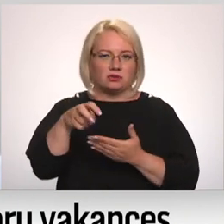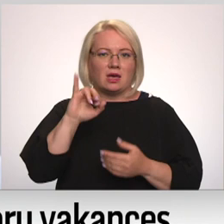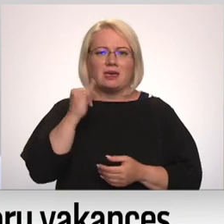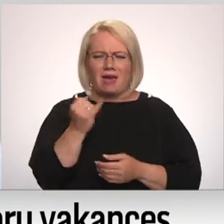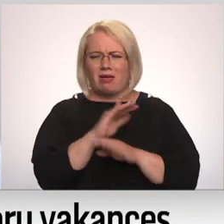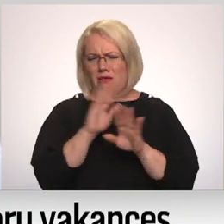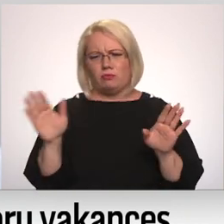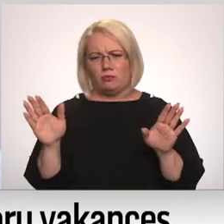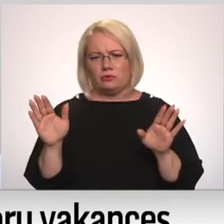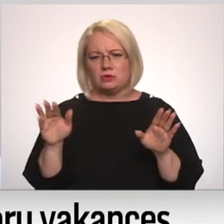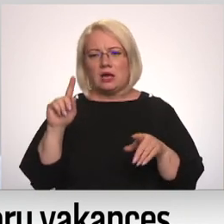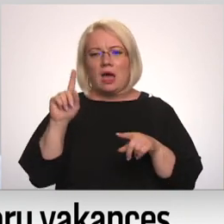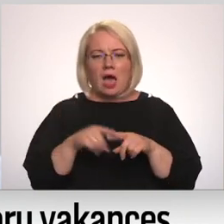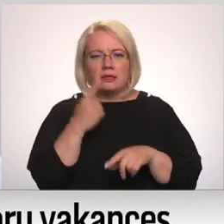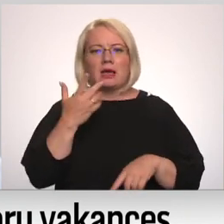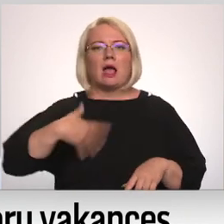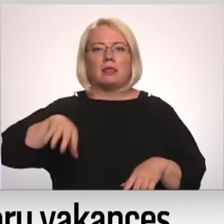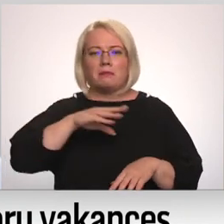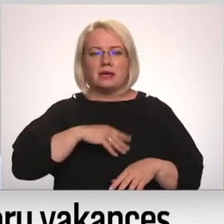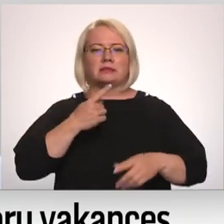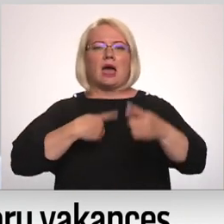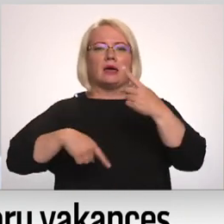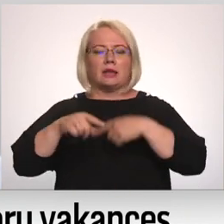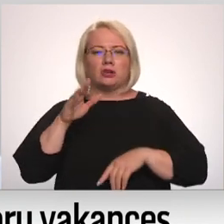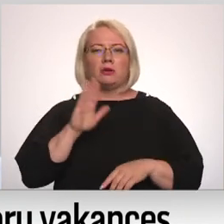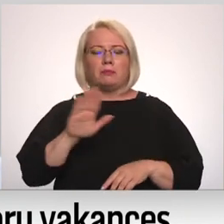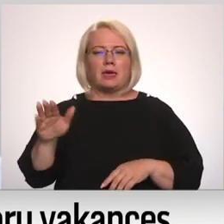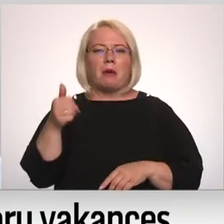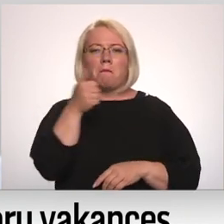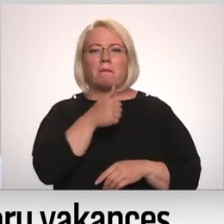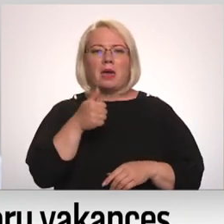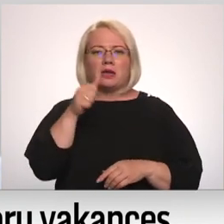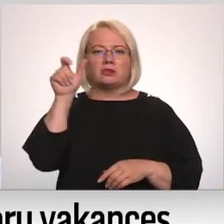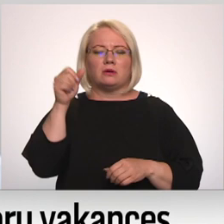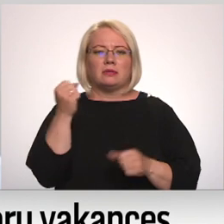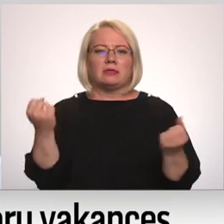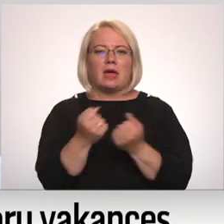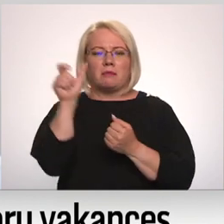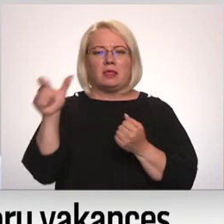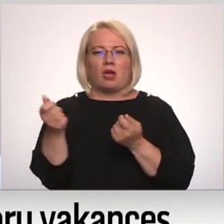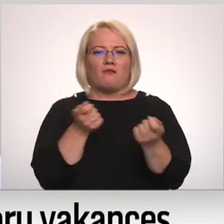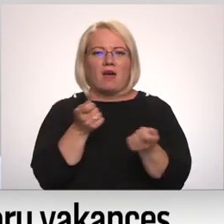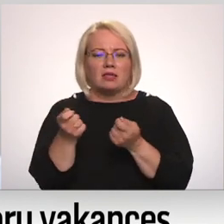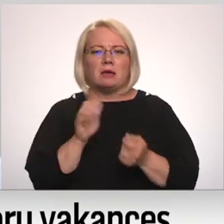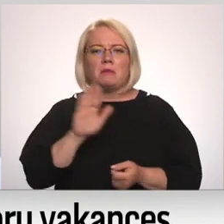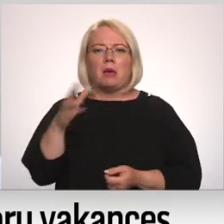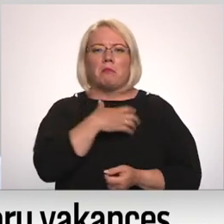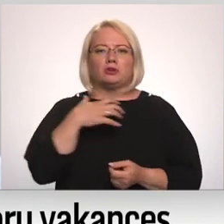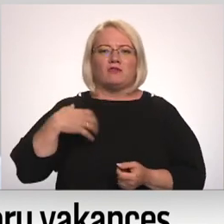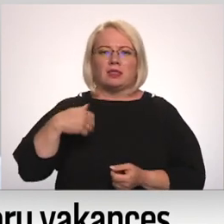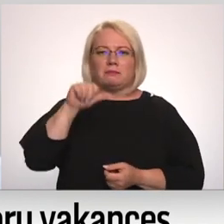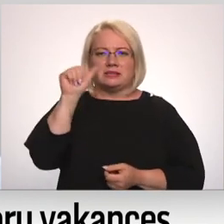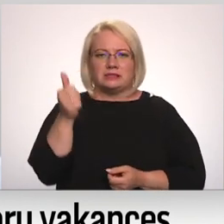neiekritīs. Atkal mēs atgriežamies pie personāla vadības, pie pašvaldības stila,